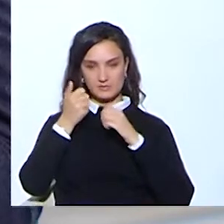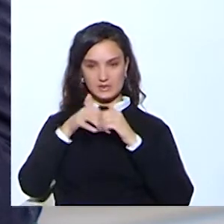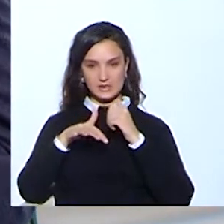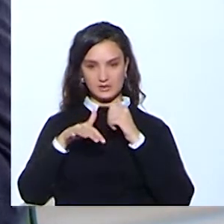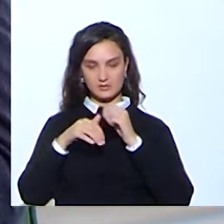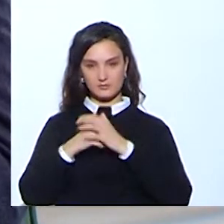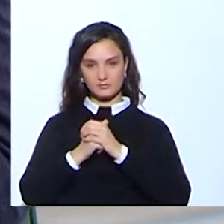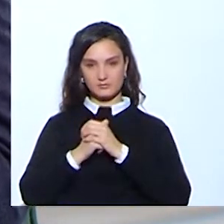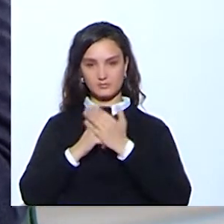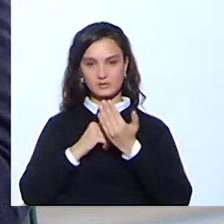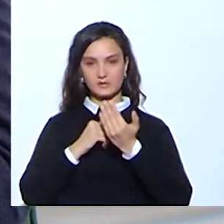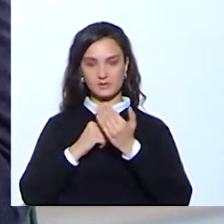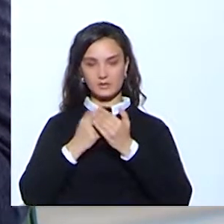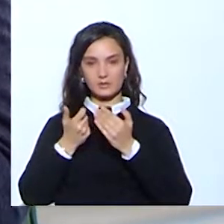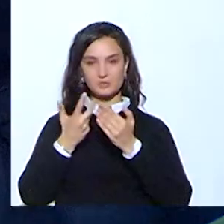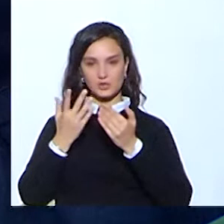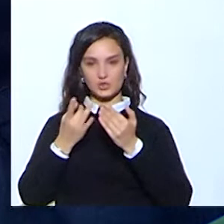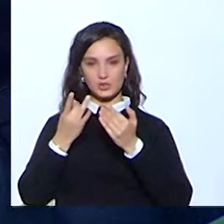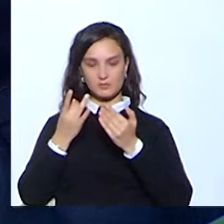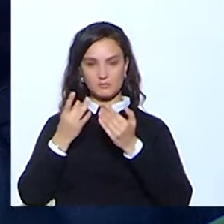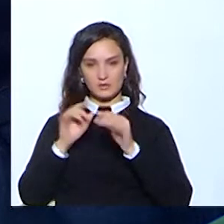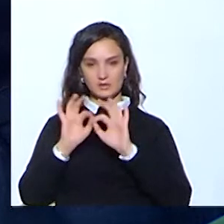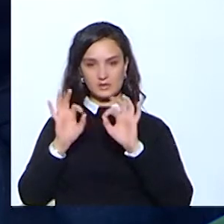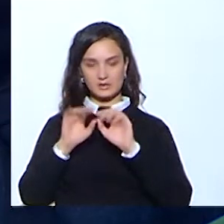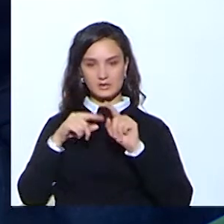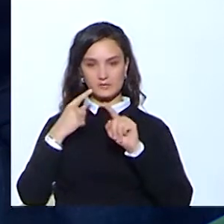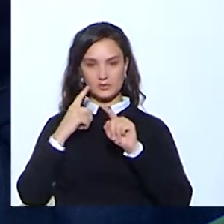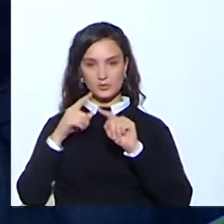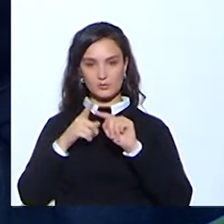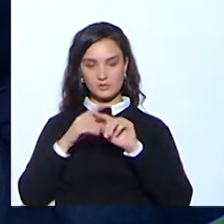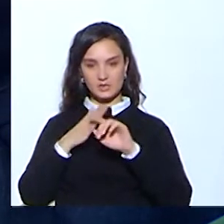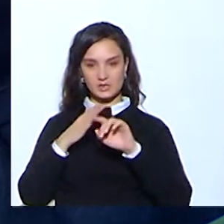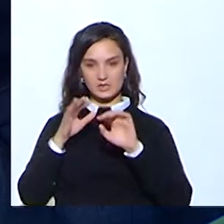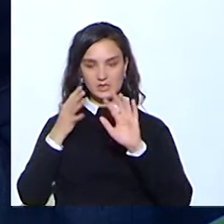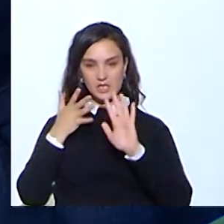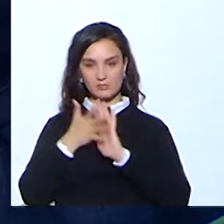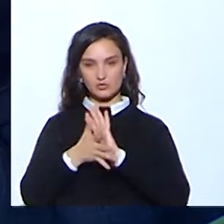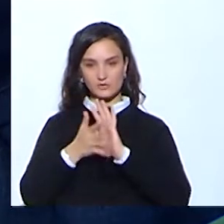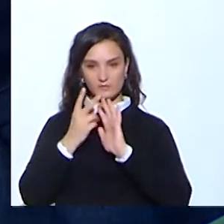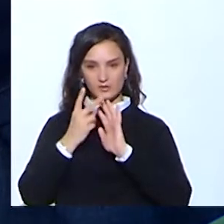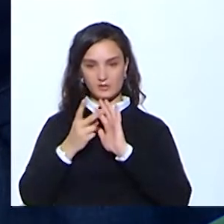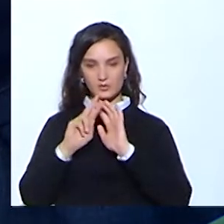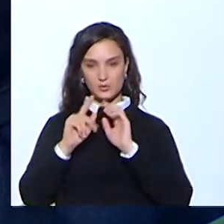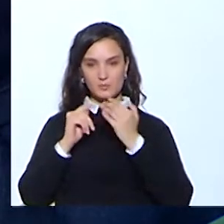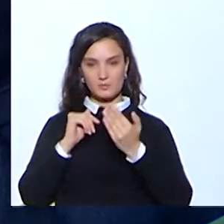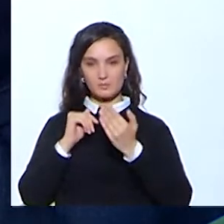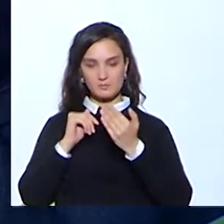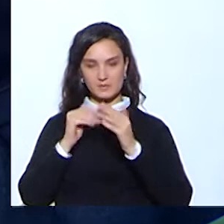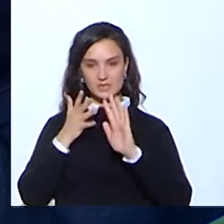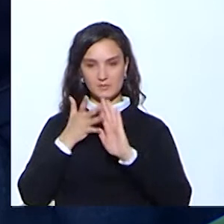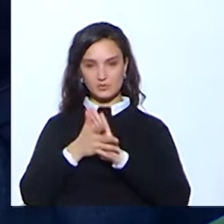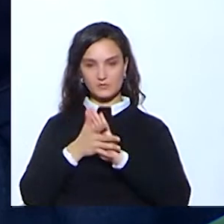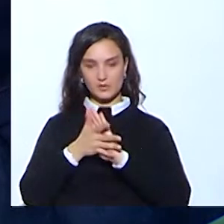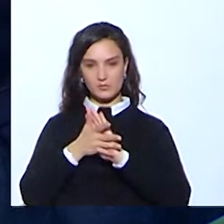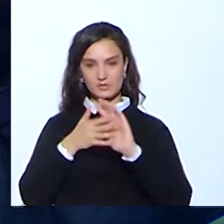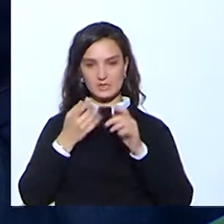გამოსახულება. თქვენ რამდენჯერმე ხაზგასმით ბრძანეთ, რომ ეს არის გამჭვირვალე ნაწილი და რომ მის